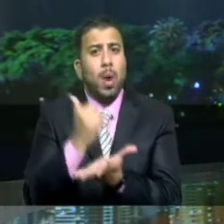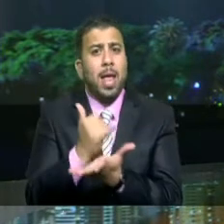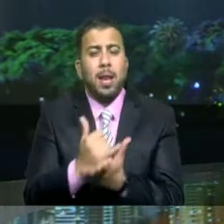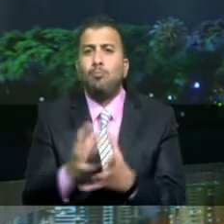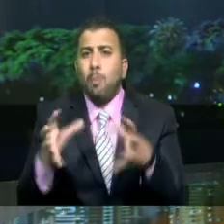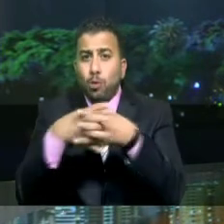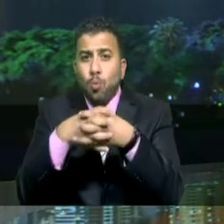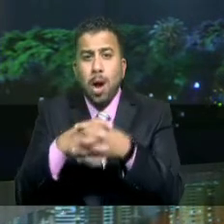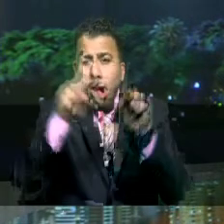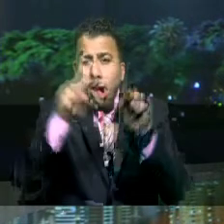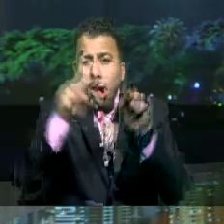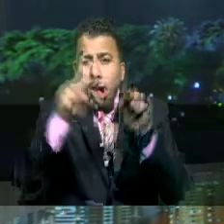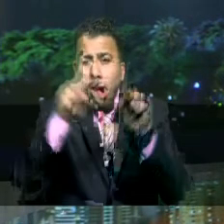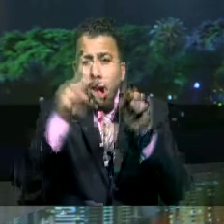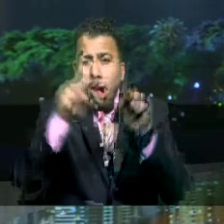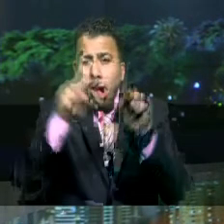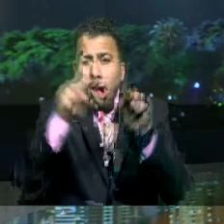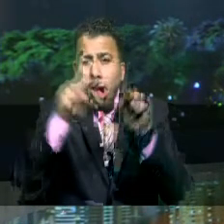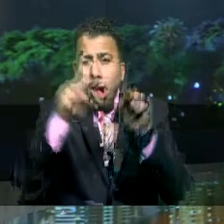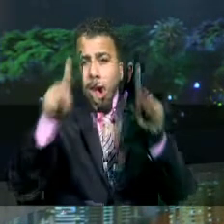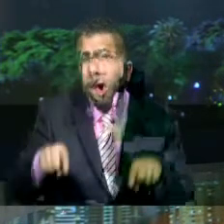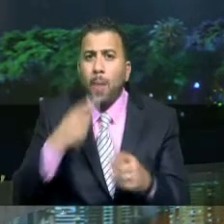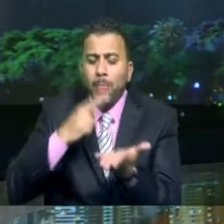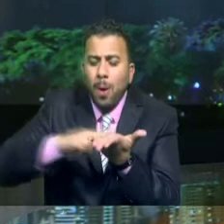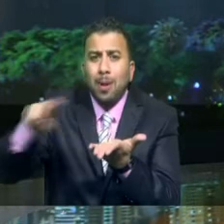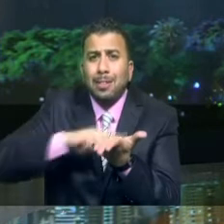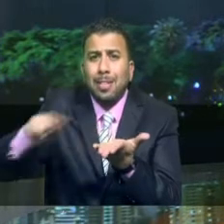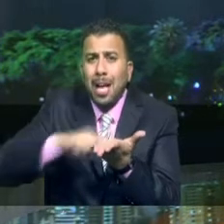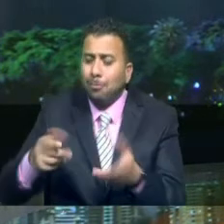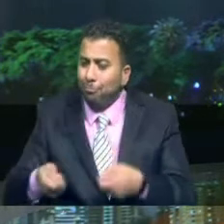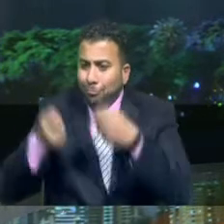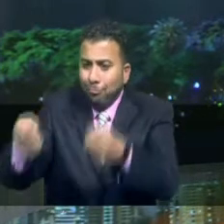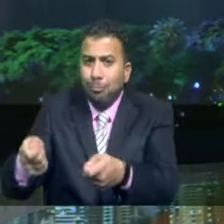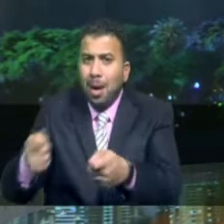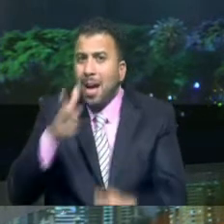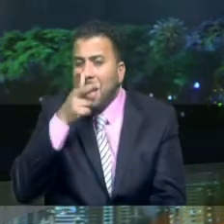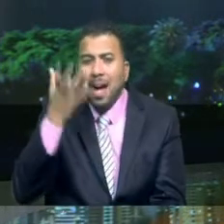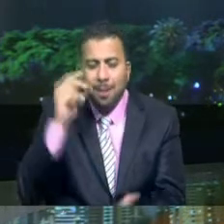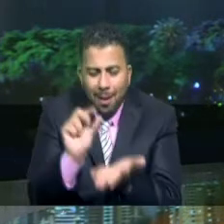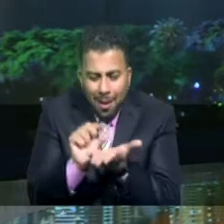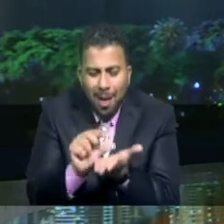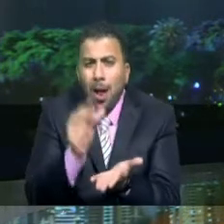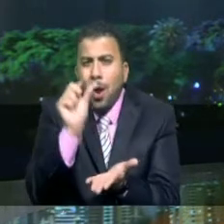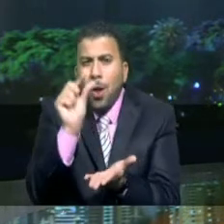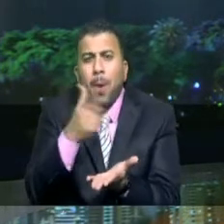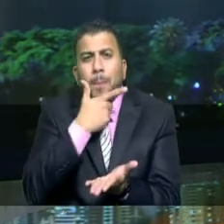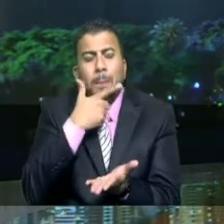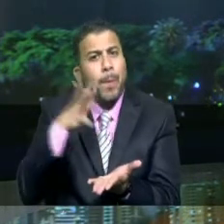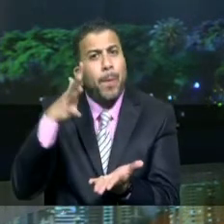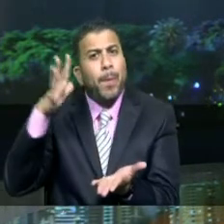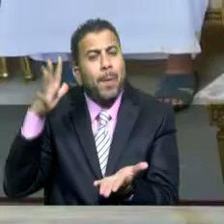بريد الامارات لاقدم لؤلؤه بالعالم واطلع صاحب السمو حاكم ام القيوين على اصدار الطابع البريدي